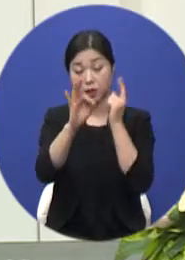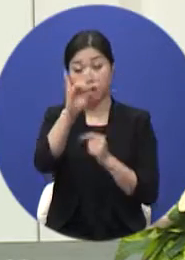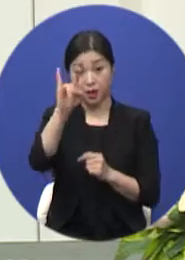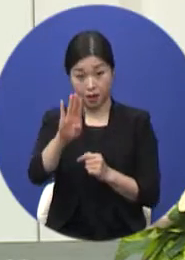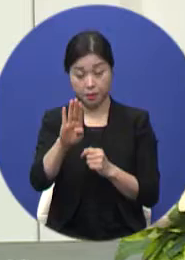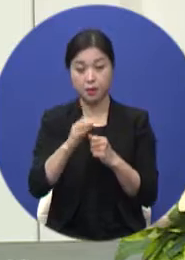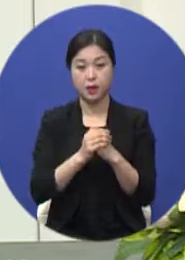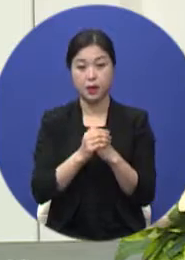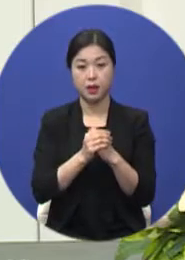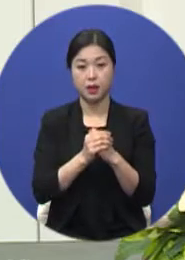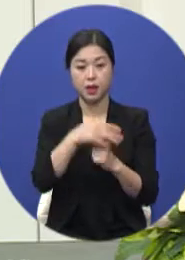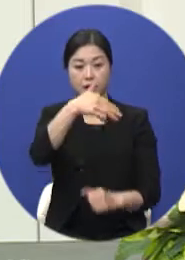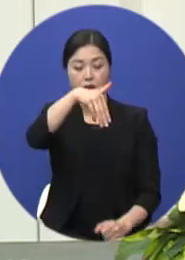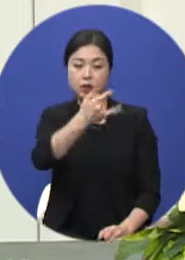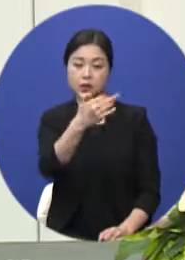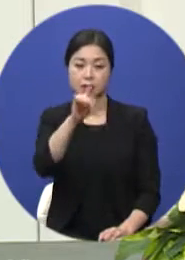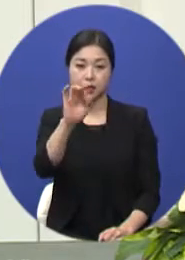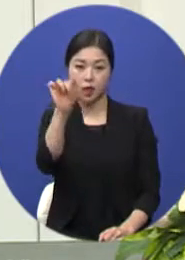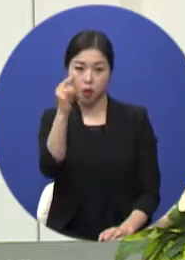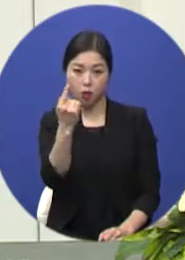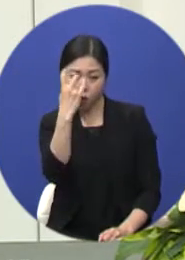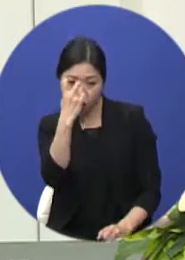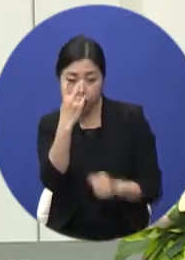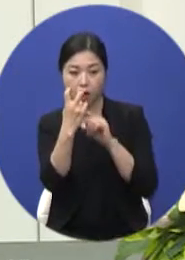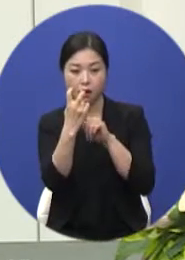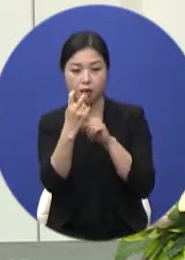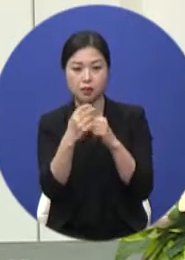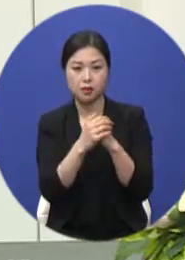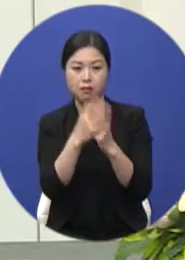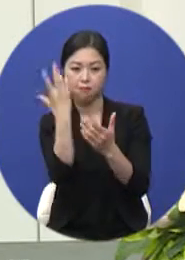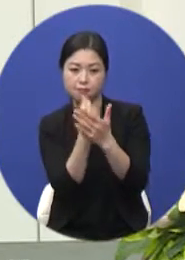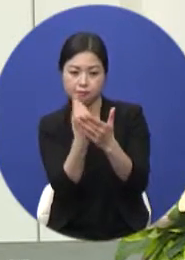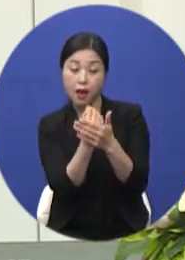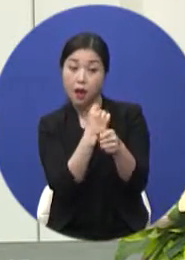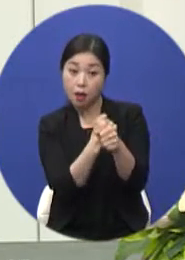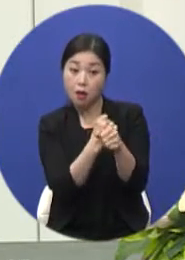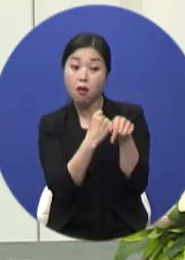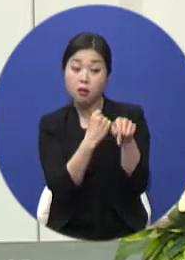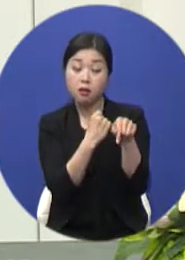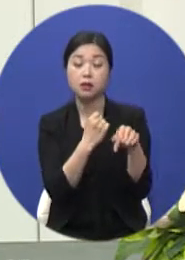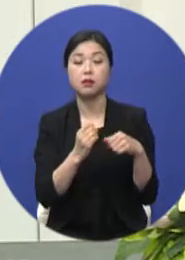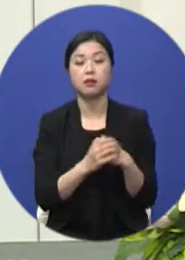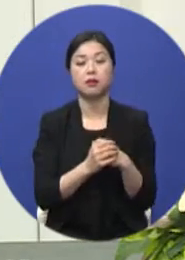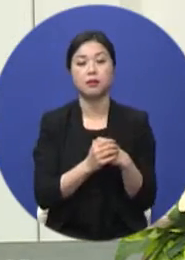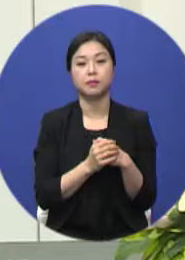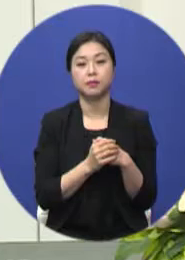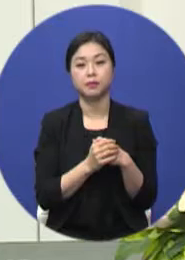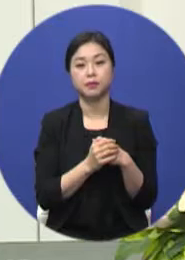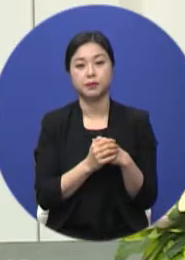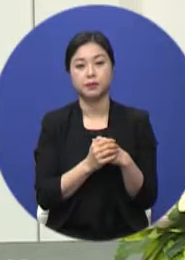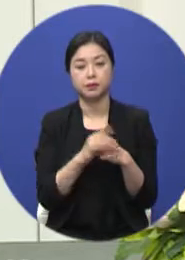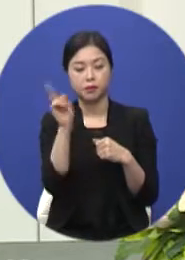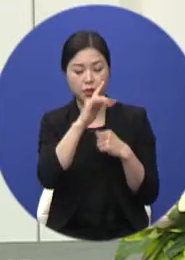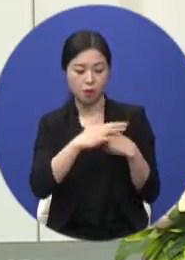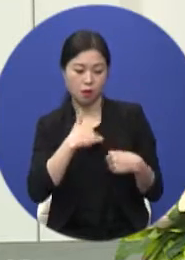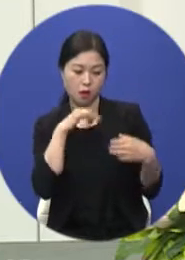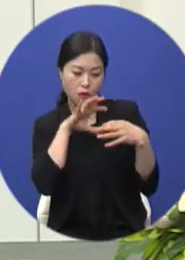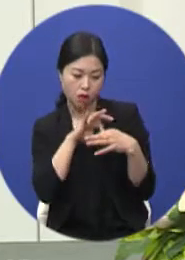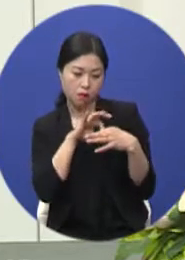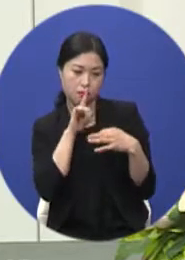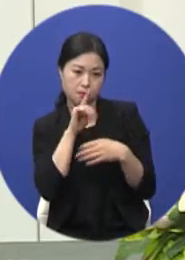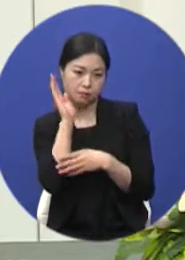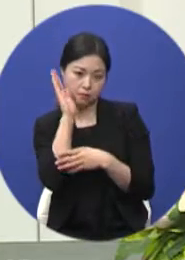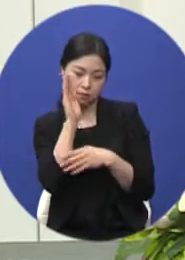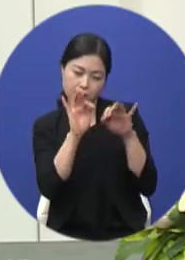휴대폰에서 최창호 검색하셔가지고 뜨면 그거 다운받으시면 거기서 언제든지 뭐 사연을 올리실 수도 있고